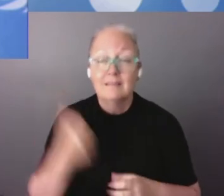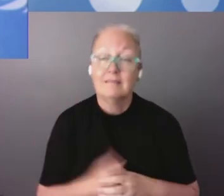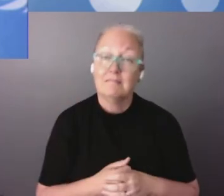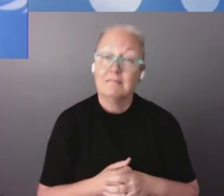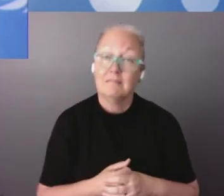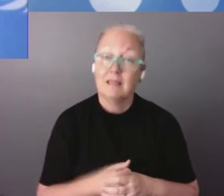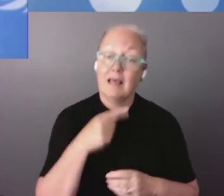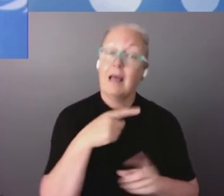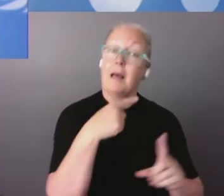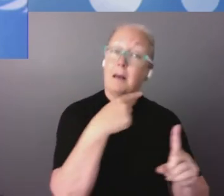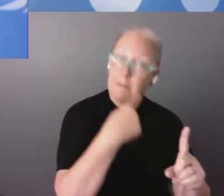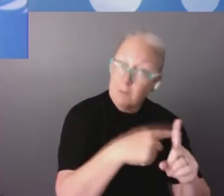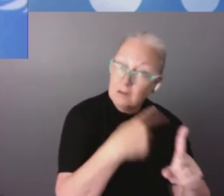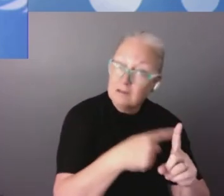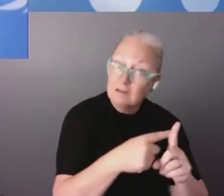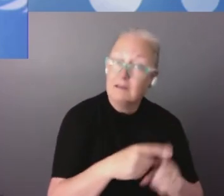montrent que